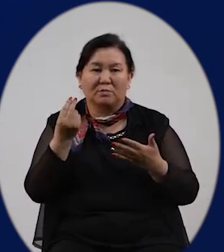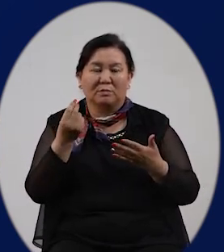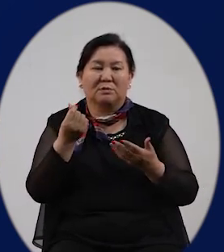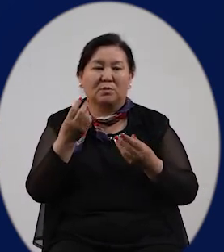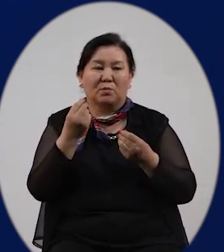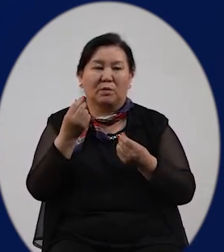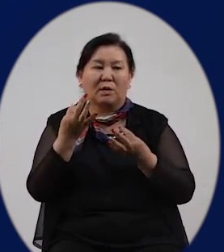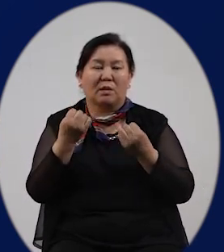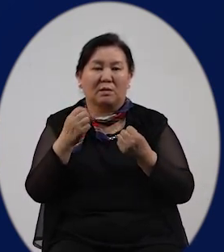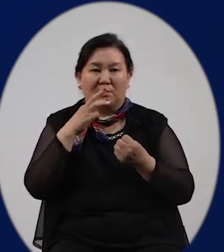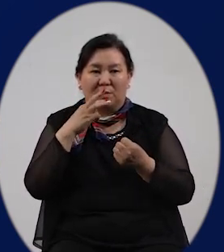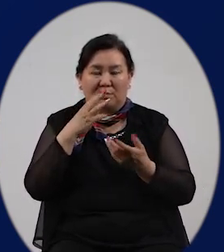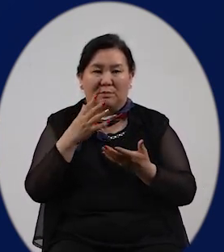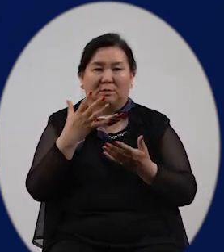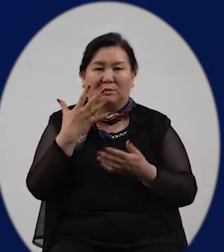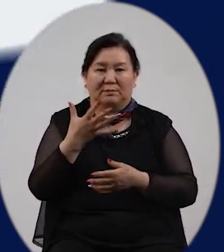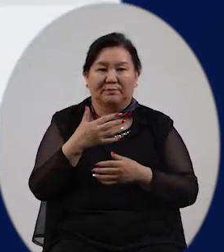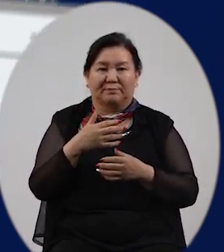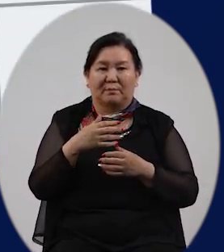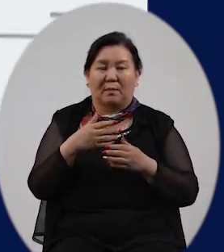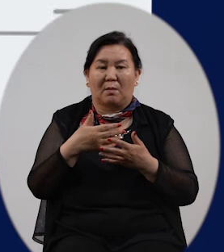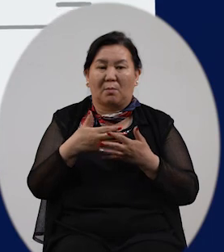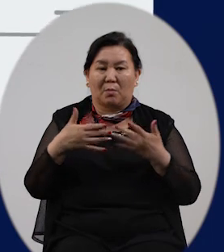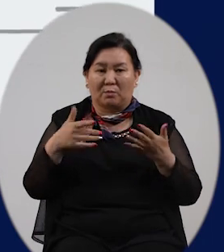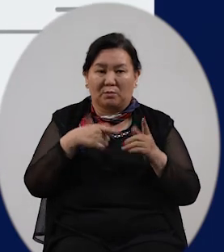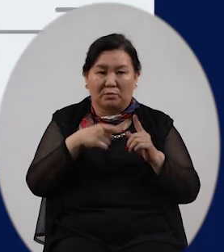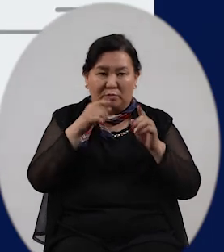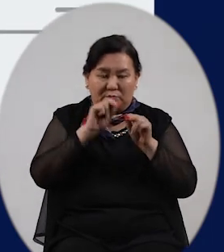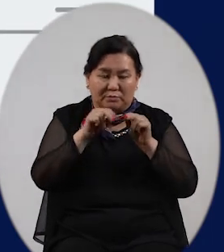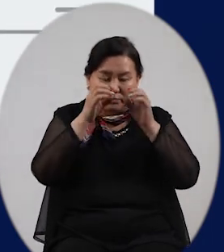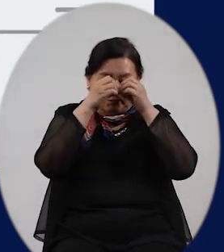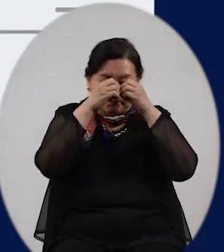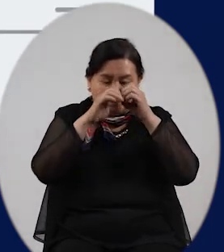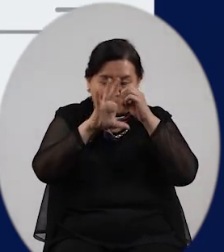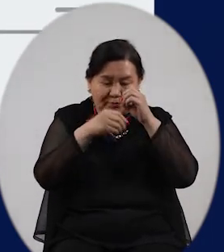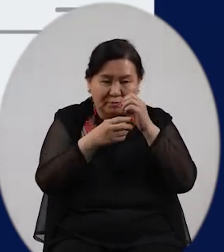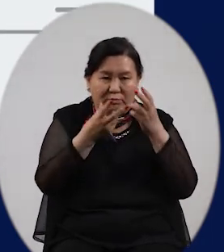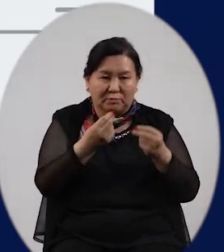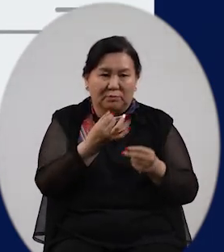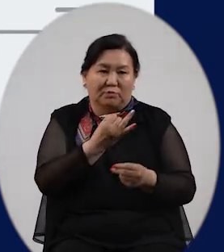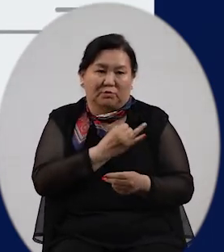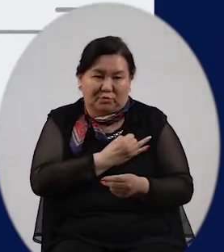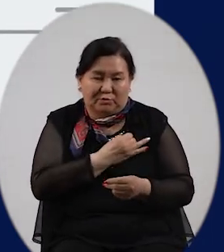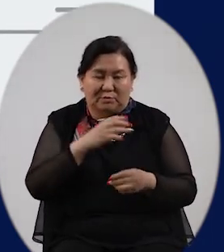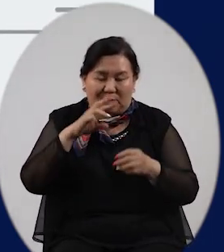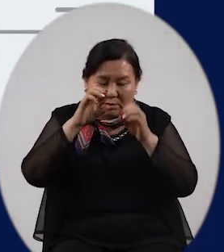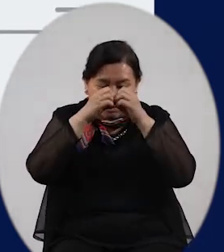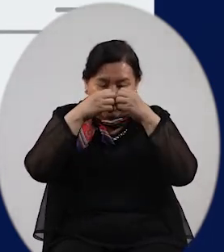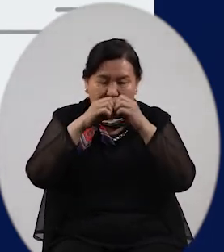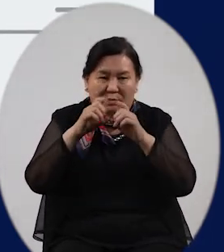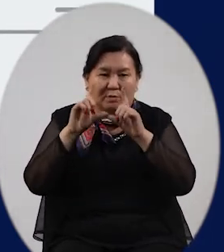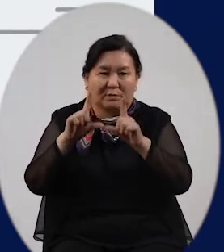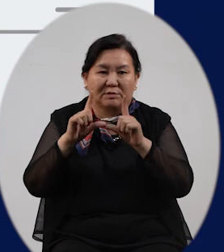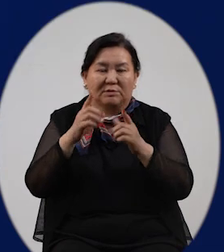дүнгийн мэдүүлэг. 5. Бүтээгдэхүүнд сорилт туршилт хийгдсэн эдгэмжлэгдсэн лабораторийн шинжилгээ сорилын